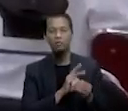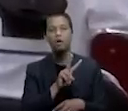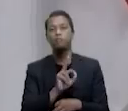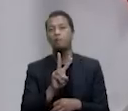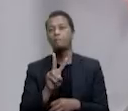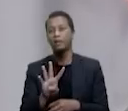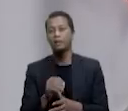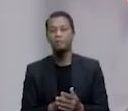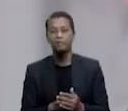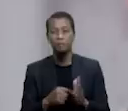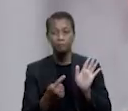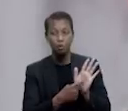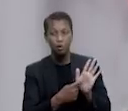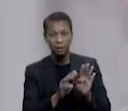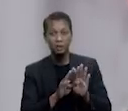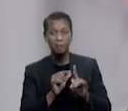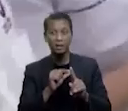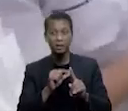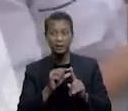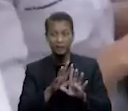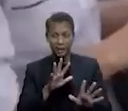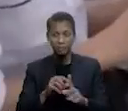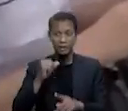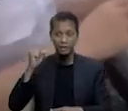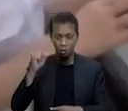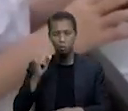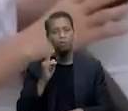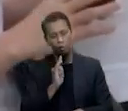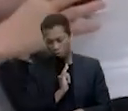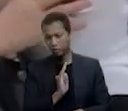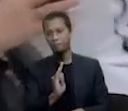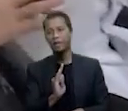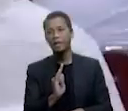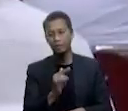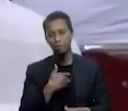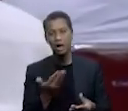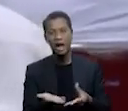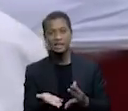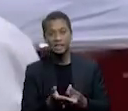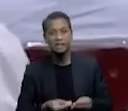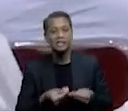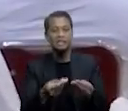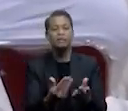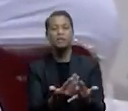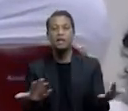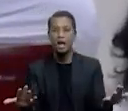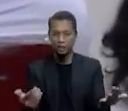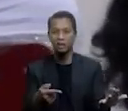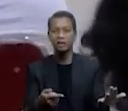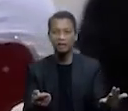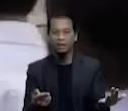terbuka Partai Perindo ini menjadi wujud komitmen Partai Perindo untuk memberi akses aspirasi yang luas dan terbuka kepada masyarakat